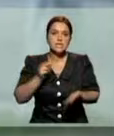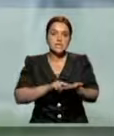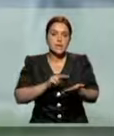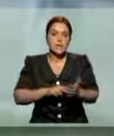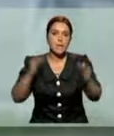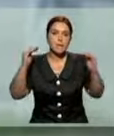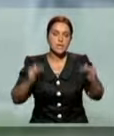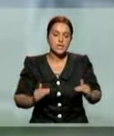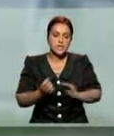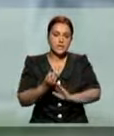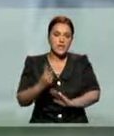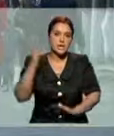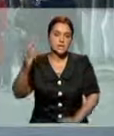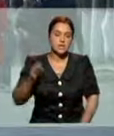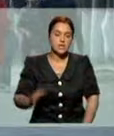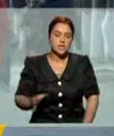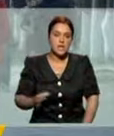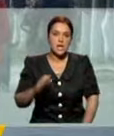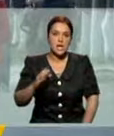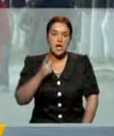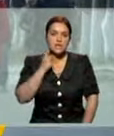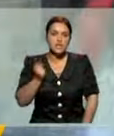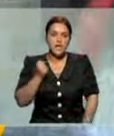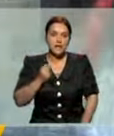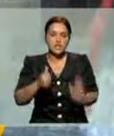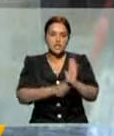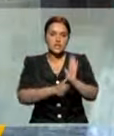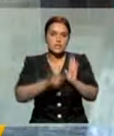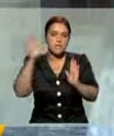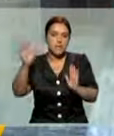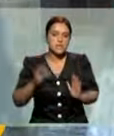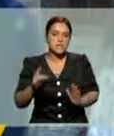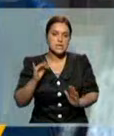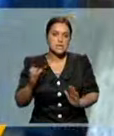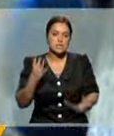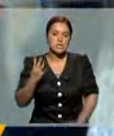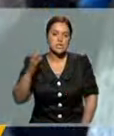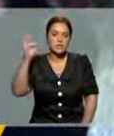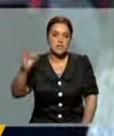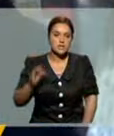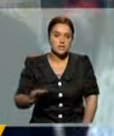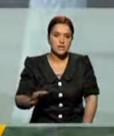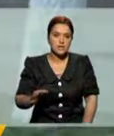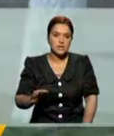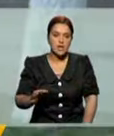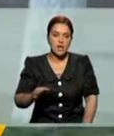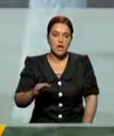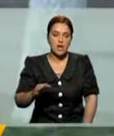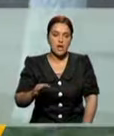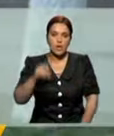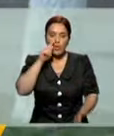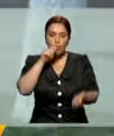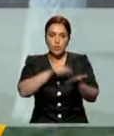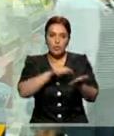понизили на 12%, на сахар на 6%, на рис на 4%, мясо птицы